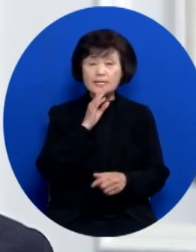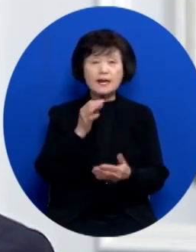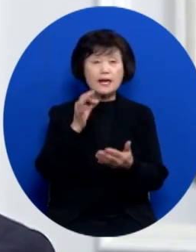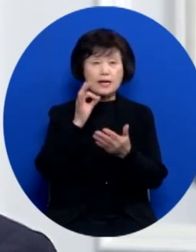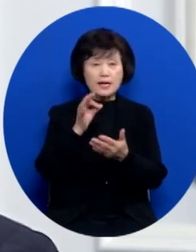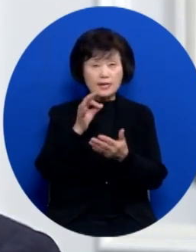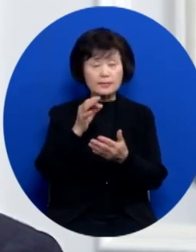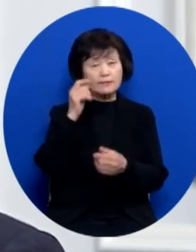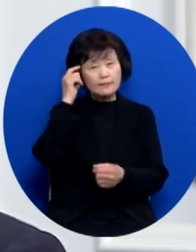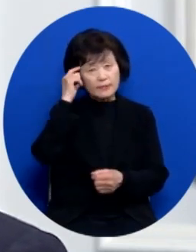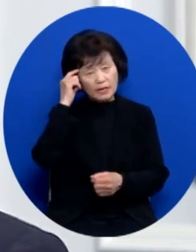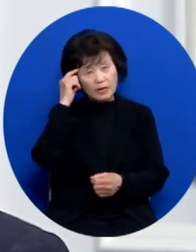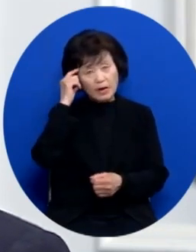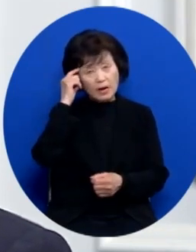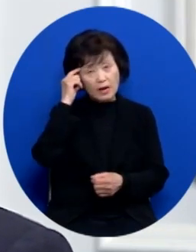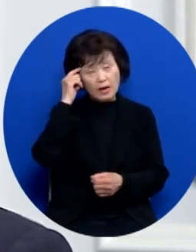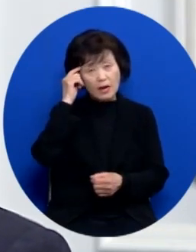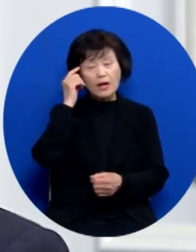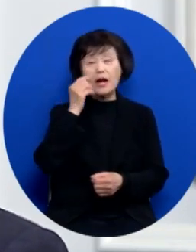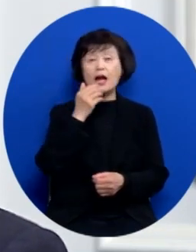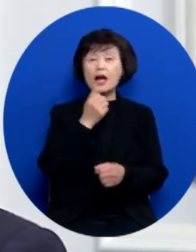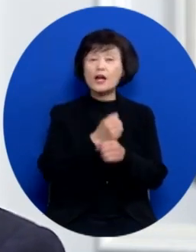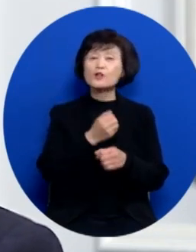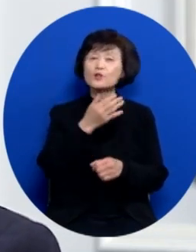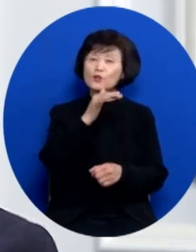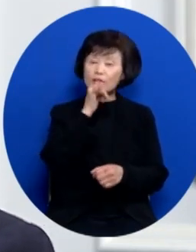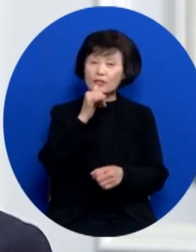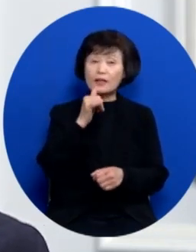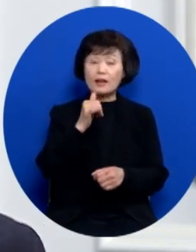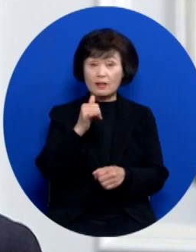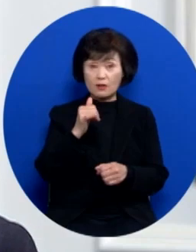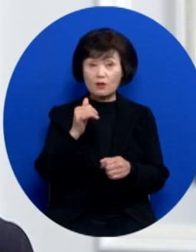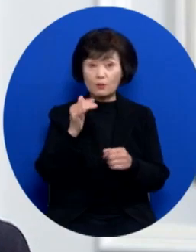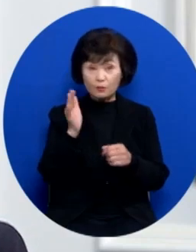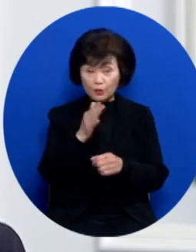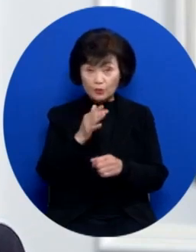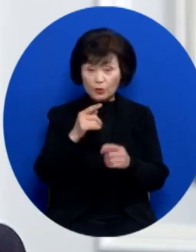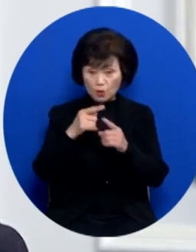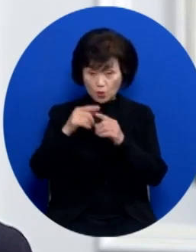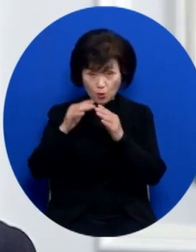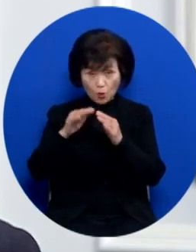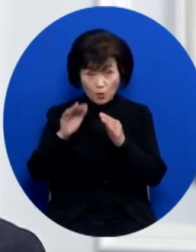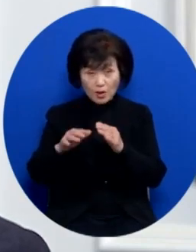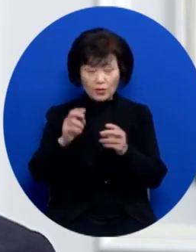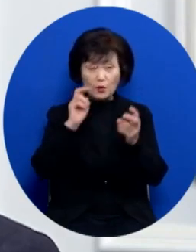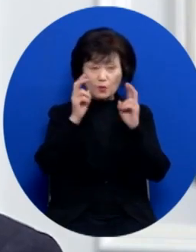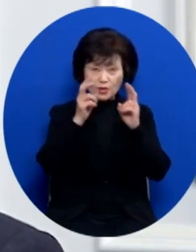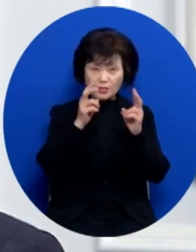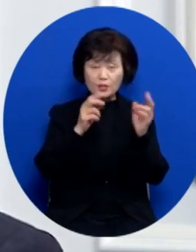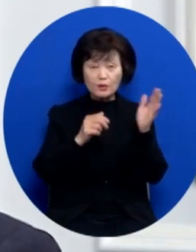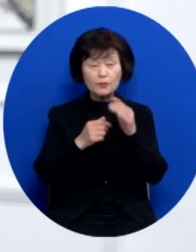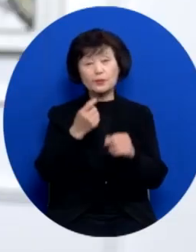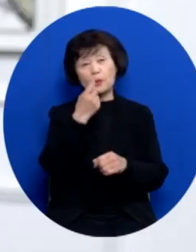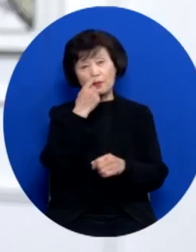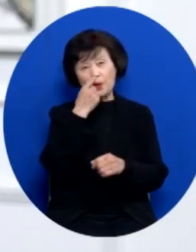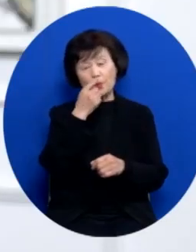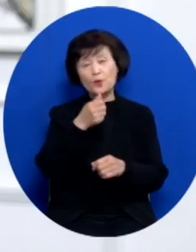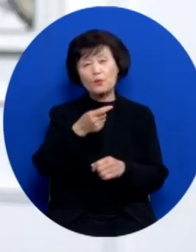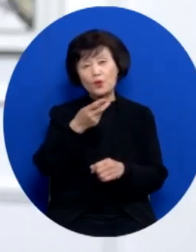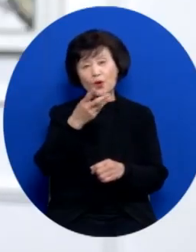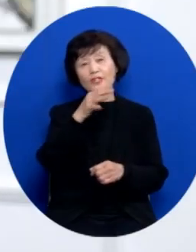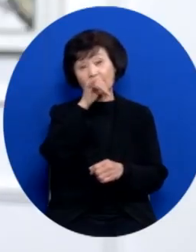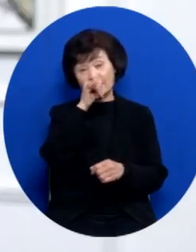가치를 생각하게 되었다는 점에서 교회도 기업에서 배울 몇 가지 부분이 있습니다.